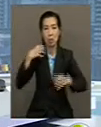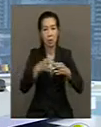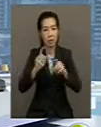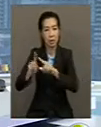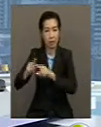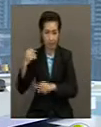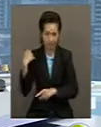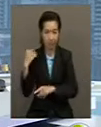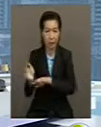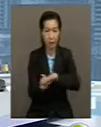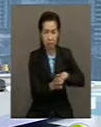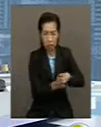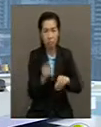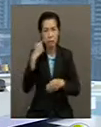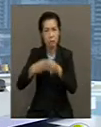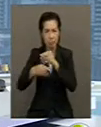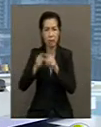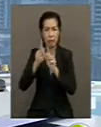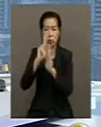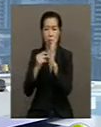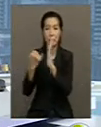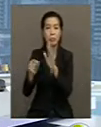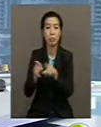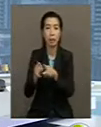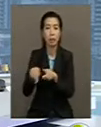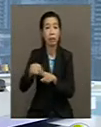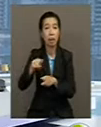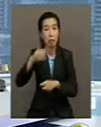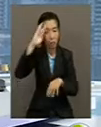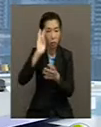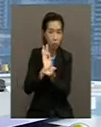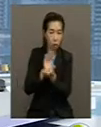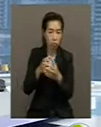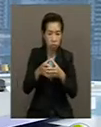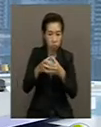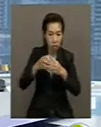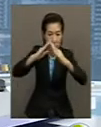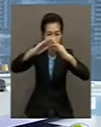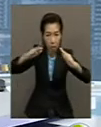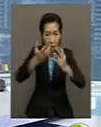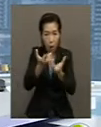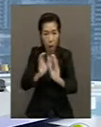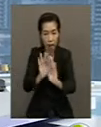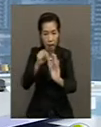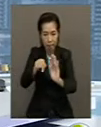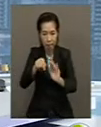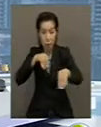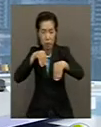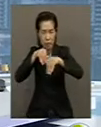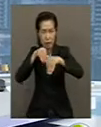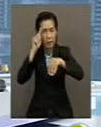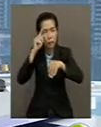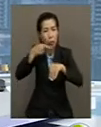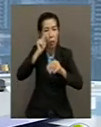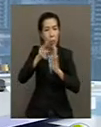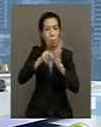อีกหนึ่งเรื่องอันนี้เป็นของผิดกฎหมายเหมือนกันฮะทางเจ้าหน้าที่ก็ไปตรวจโกดังแห่งหนึ่งอยู่ใกล้ๆกรุงเทพครับที่ปทุมธ